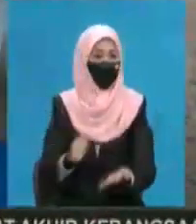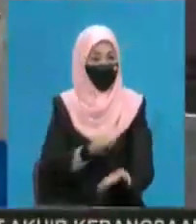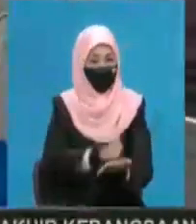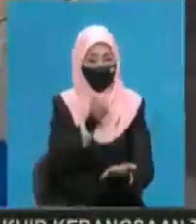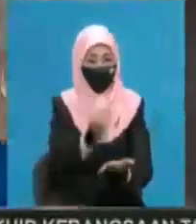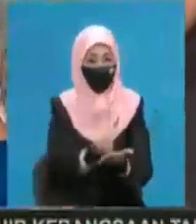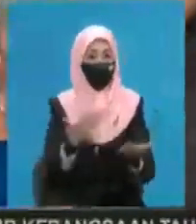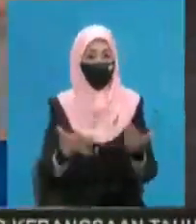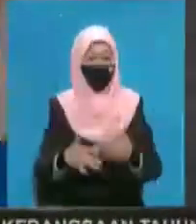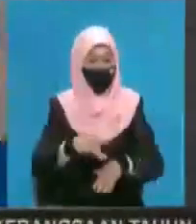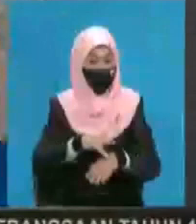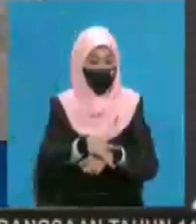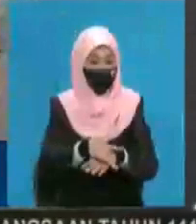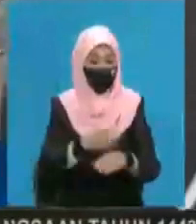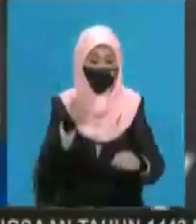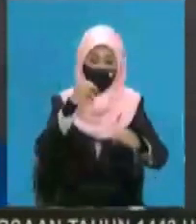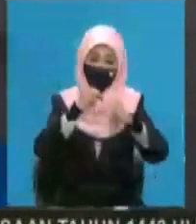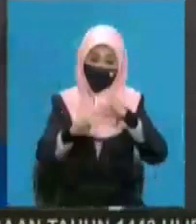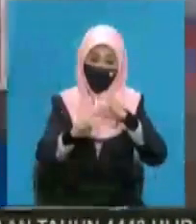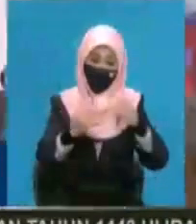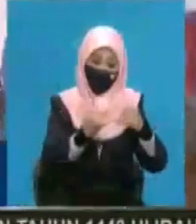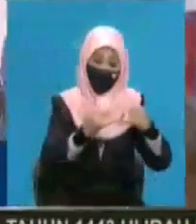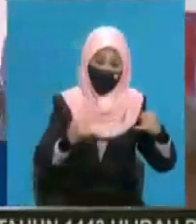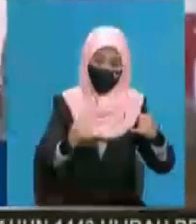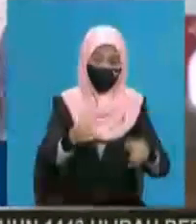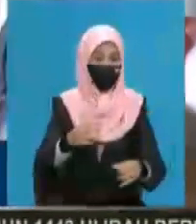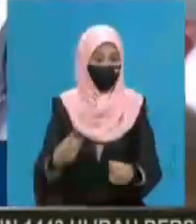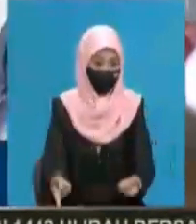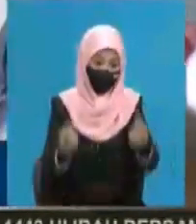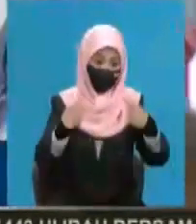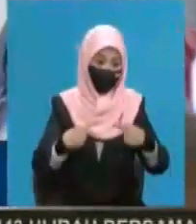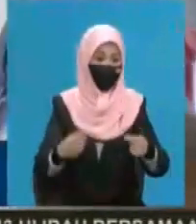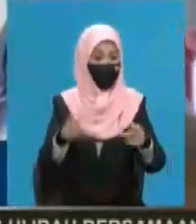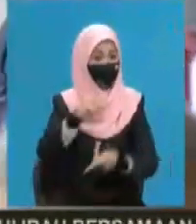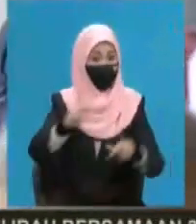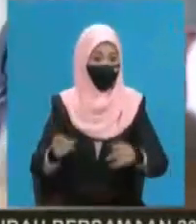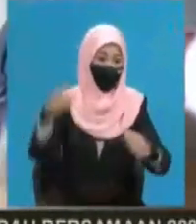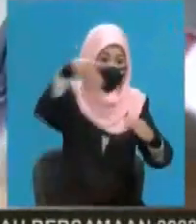awal slot melalui email atau talian work in dan Dropbox